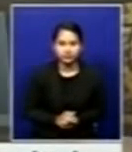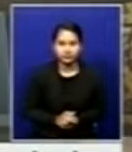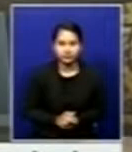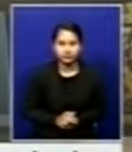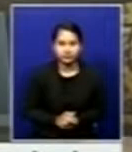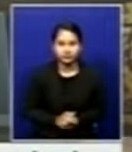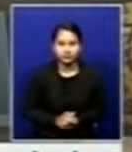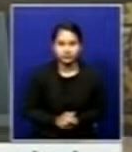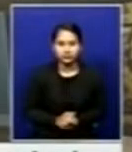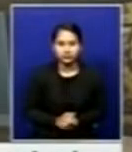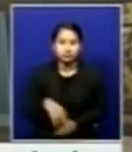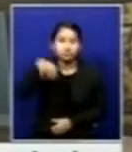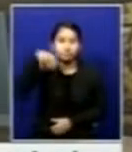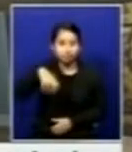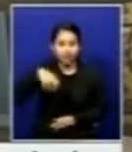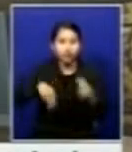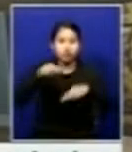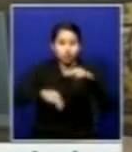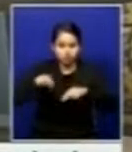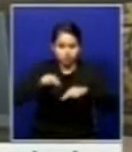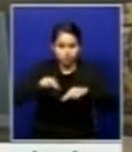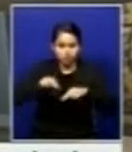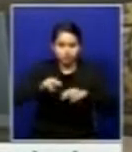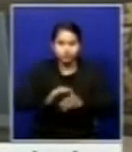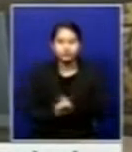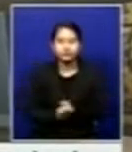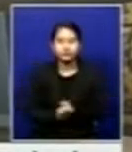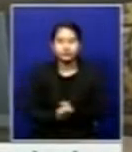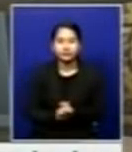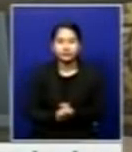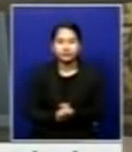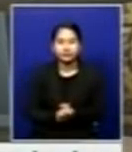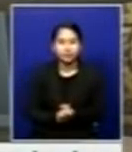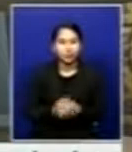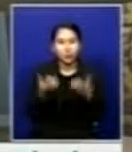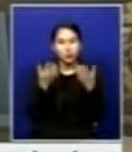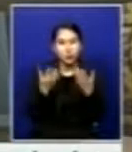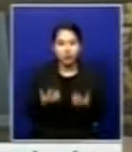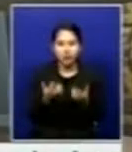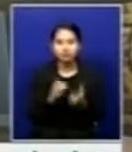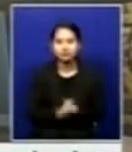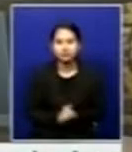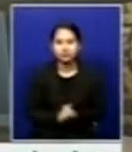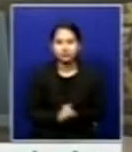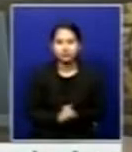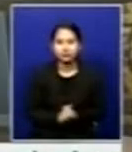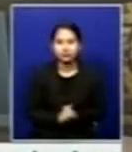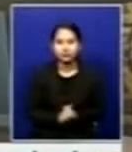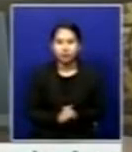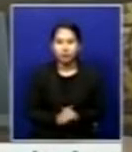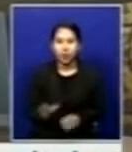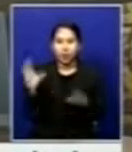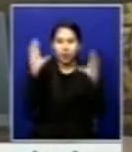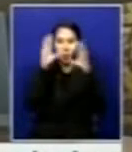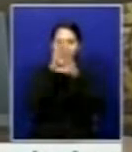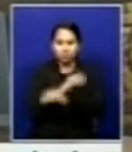ด่านตรวจโรคการผ่านเข้าเมืองหนักหนาสาหัสครับเขาอยู่เวรตลอด24ชั่วโม